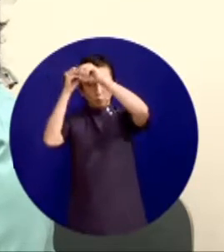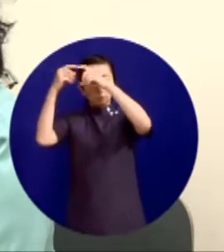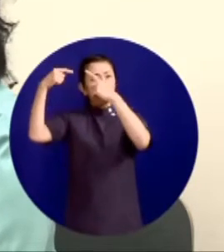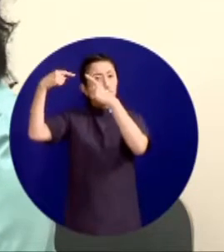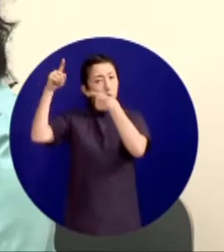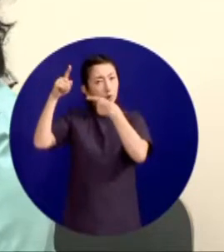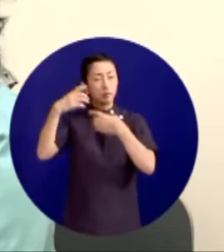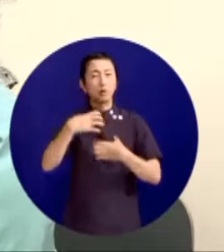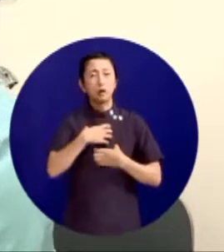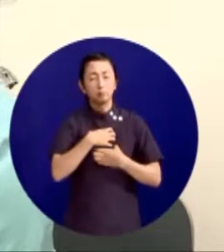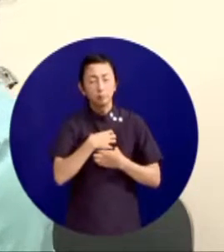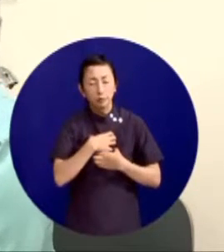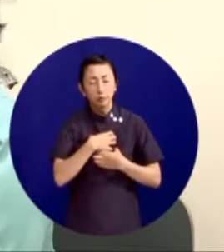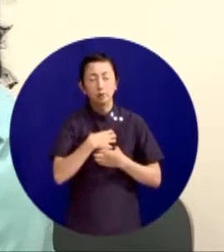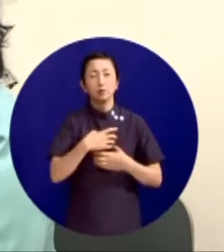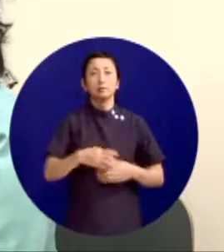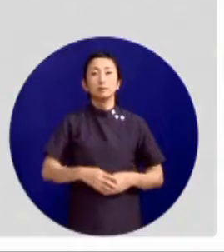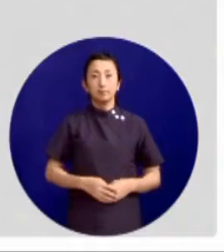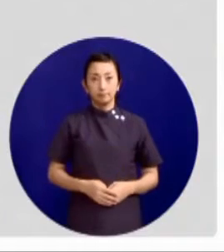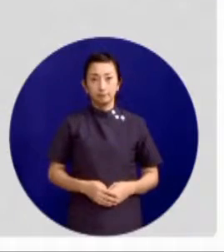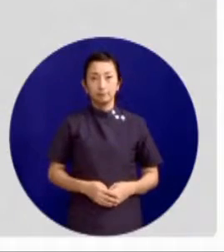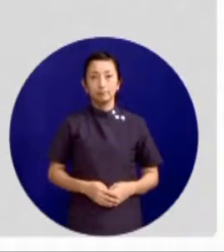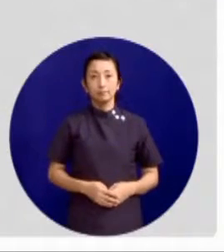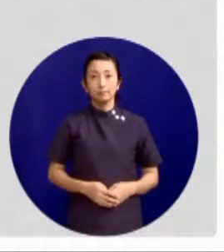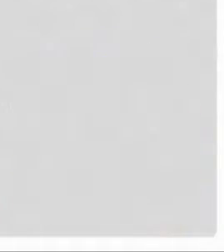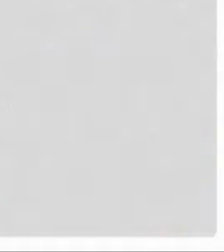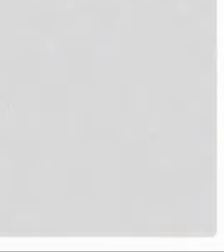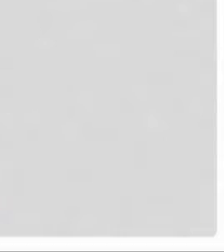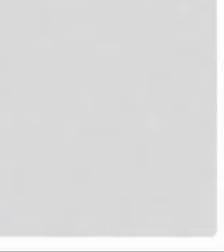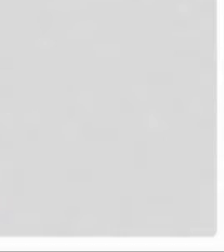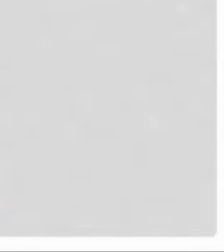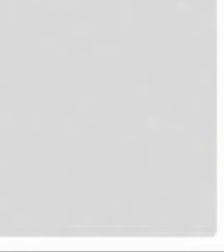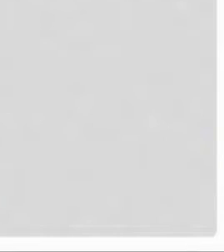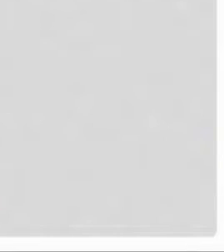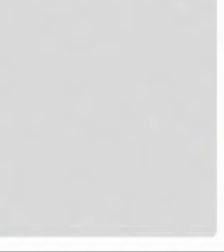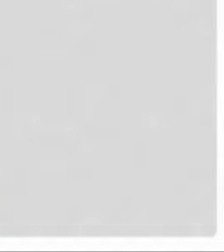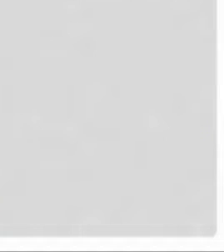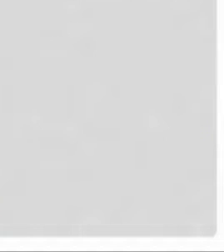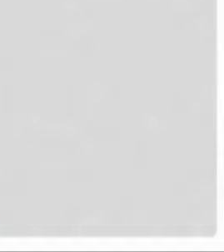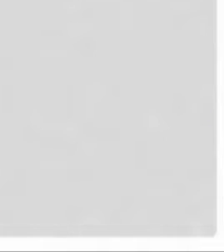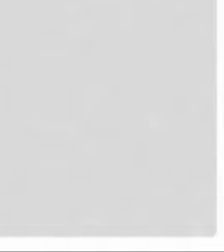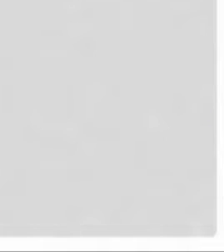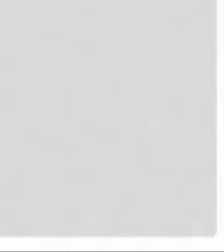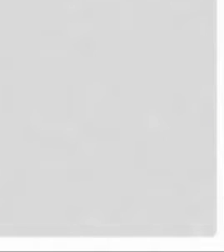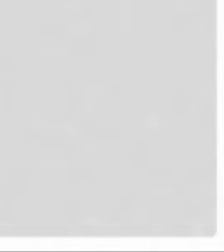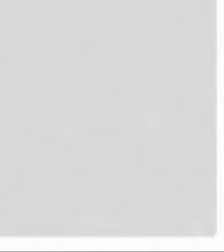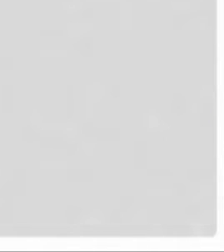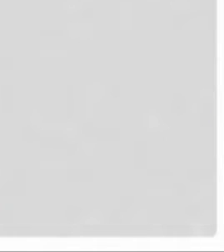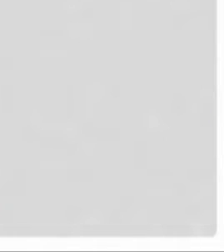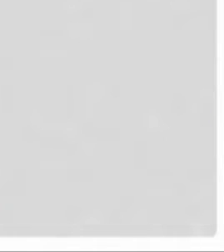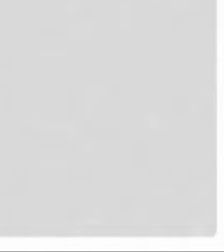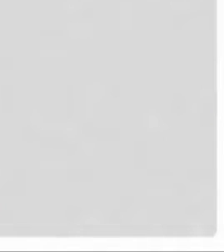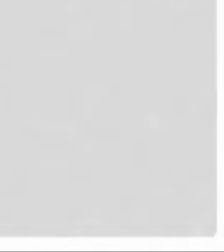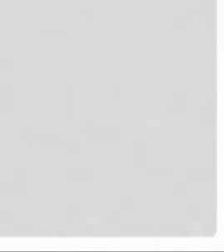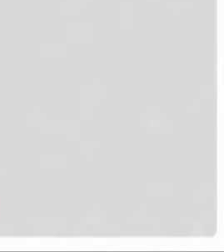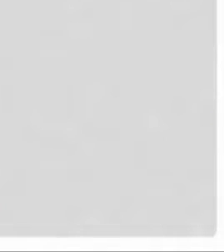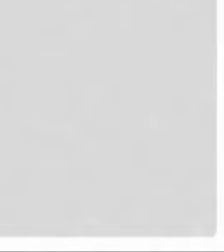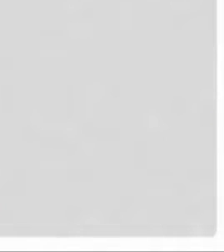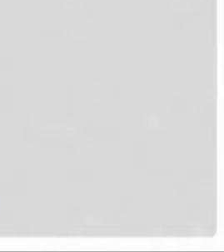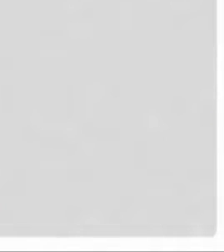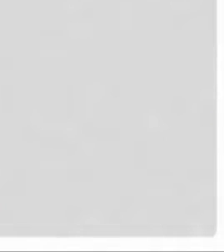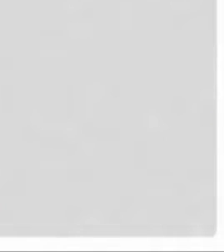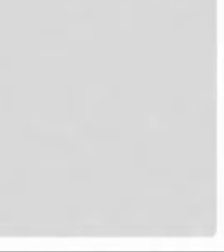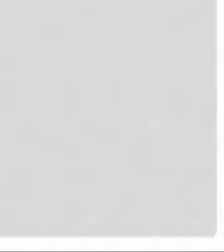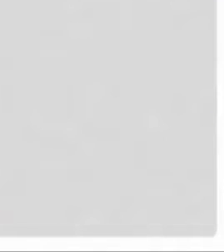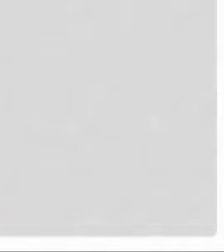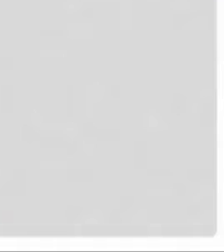塞の危険性が高くなります。心筋梗塞を起こして3ヶ月以内で手術を受ける場合は、再び心筋梗塞